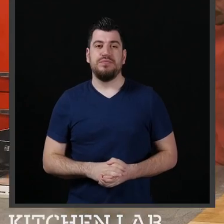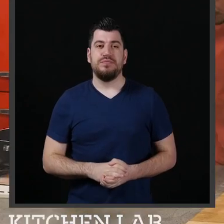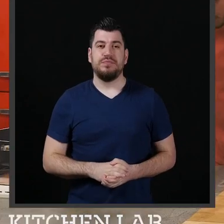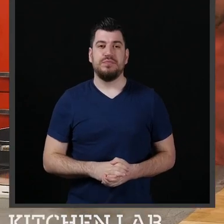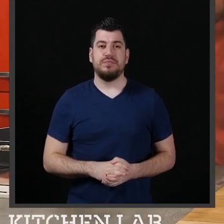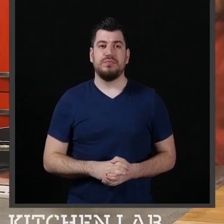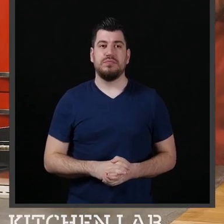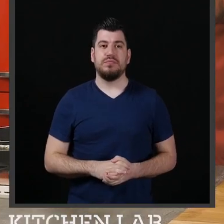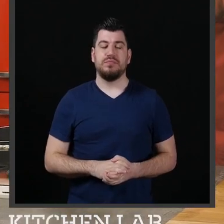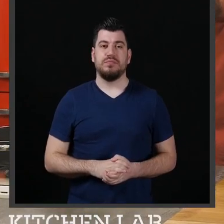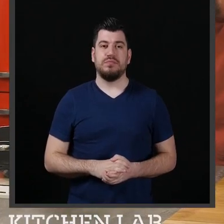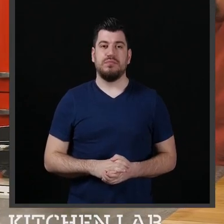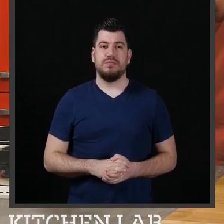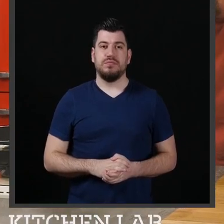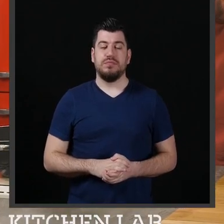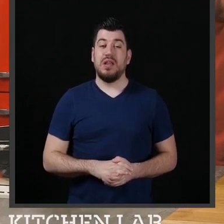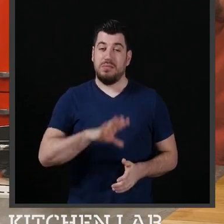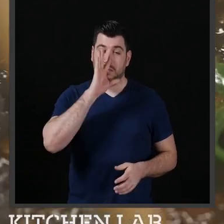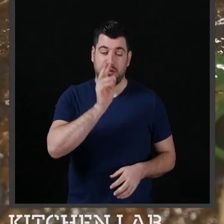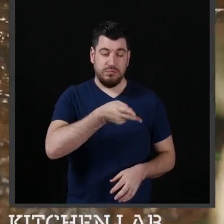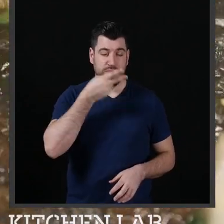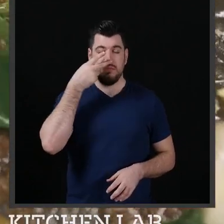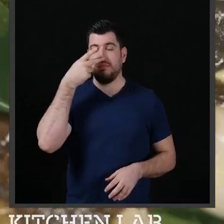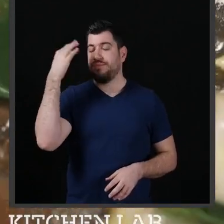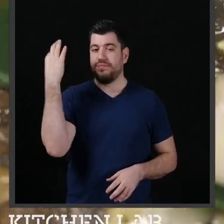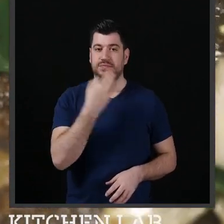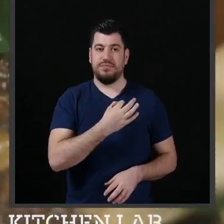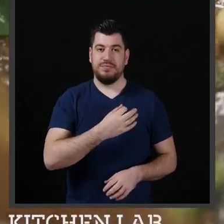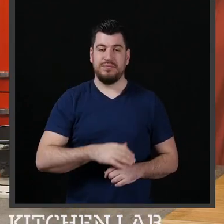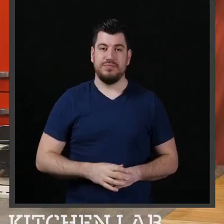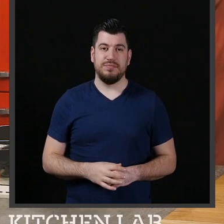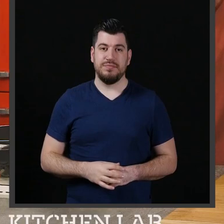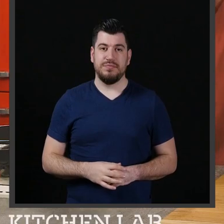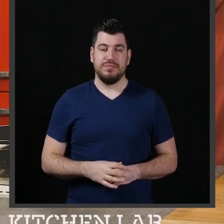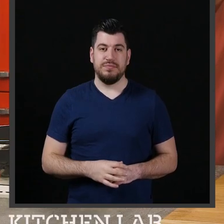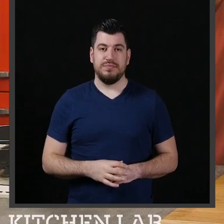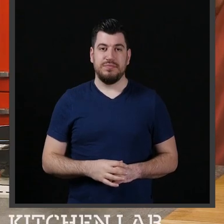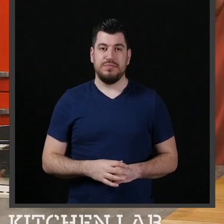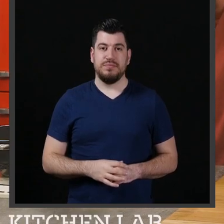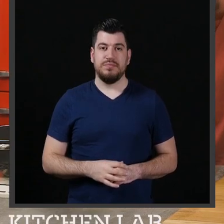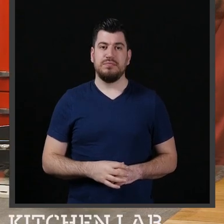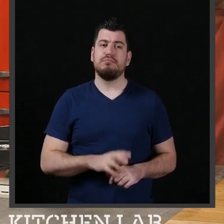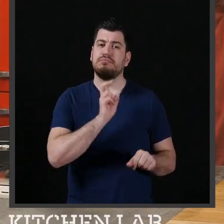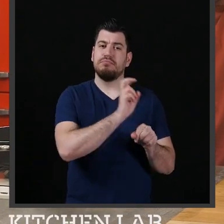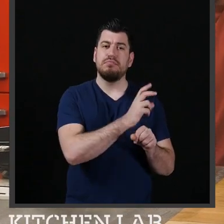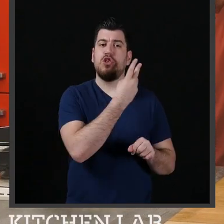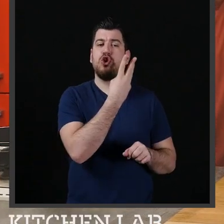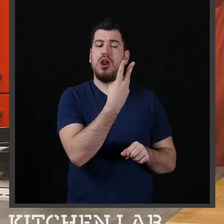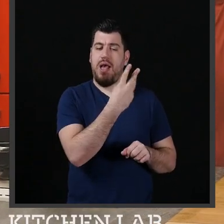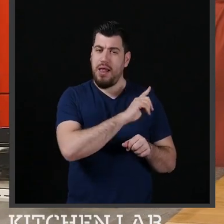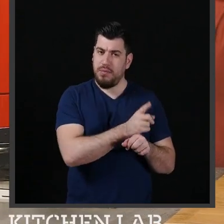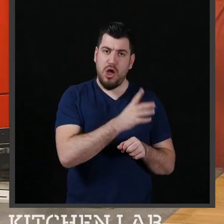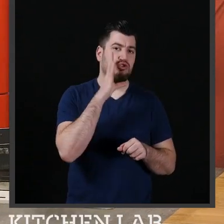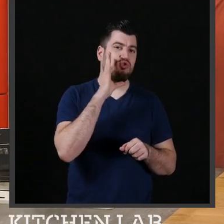Λοιπόν, σε αυτό το σημείο μυρίζει υπέροχα. Κοιτάξτε εδώ. Και θέλω να αφήσετε 2 με 3 λεπτάκια να καραμελώσουν